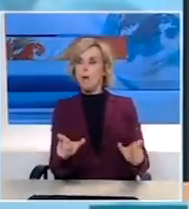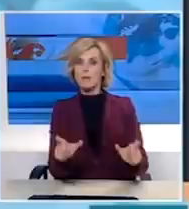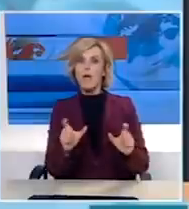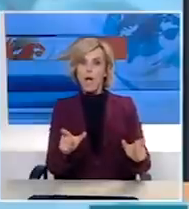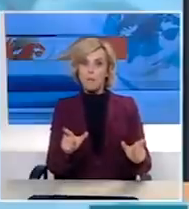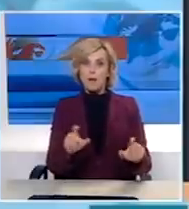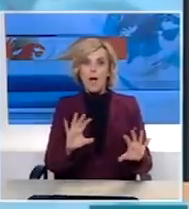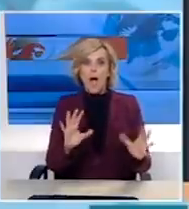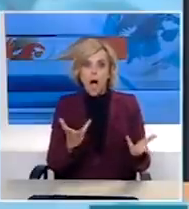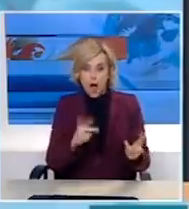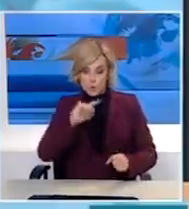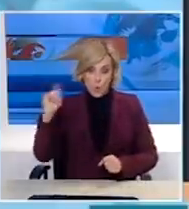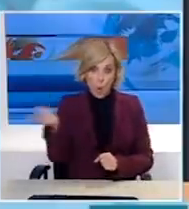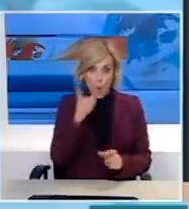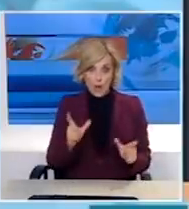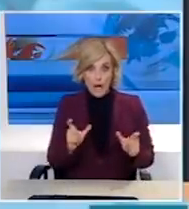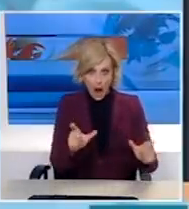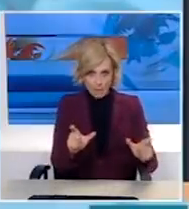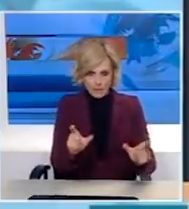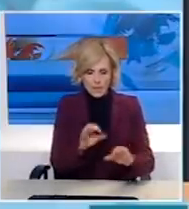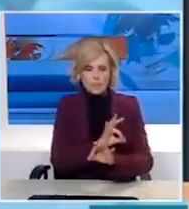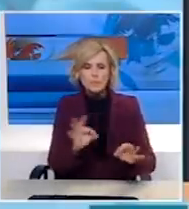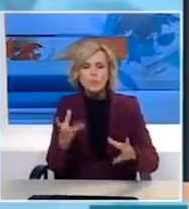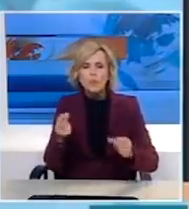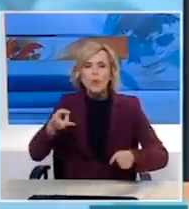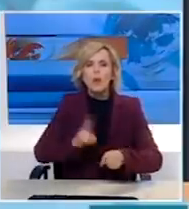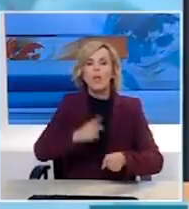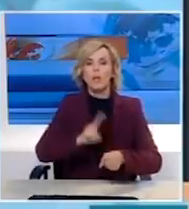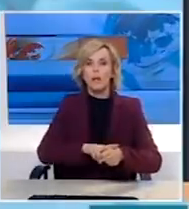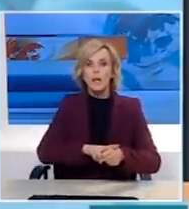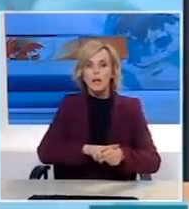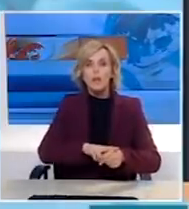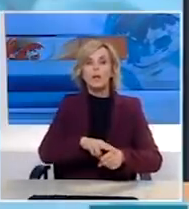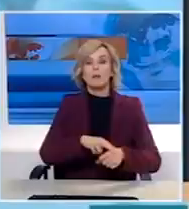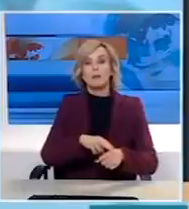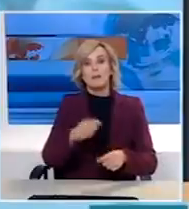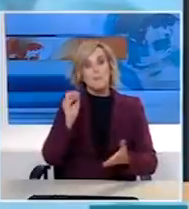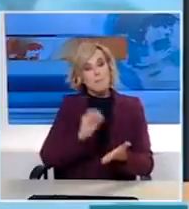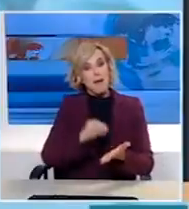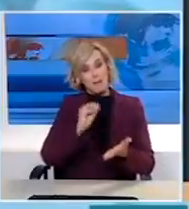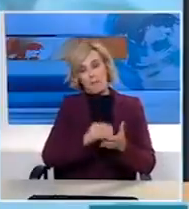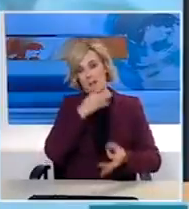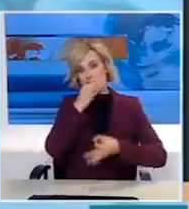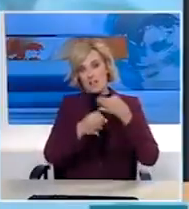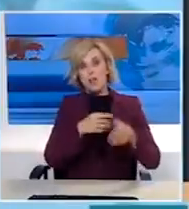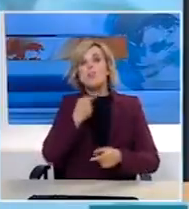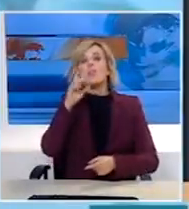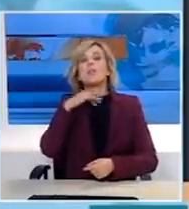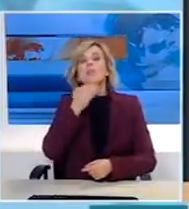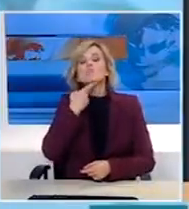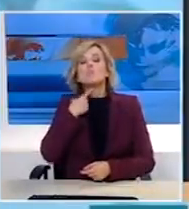Αν χτίζαμε όλη ανοσία, θα είχαμε εκατοντάδες νεκρούς. Το έχω πει πολλές φορές και με αναγκάζουν να το ξαναλέω. Δεν μ' αρέσει να λέω αυτή τη